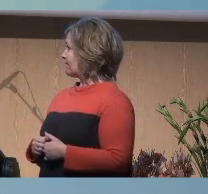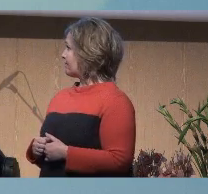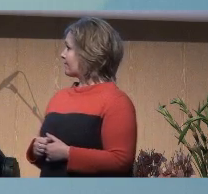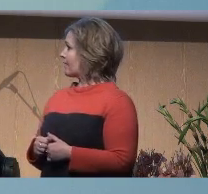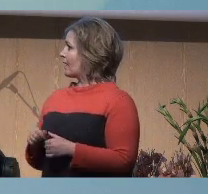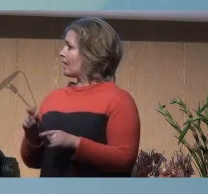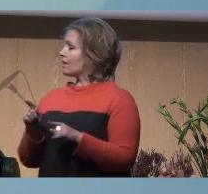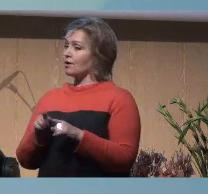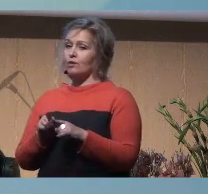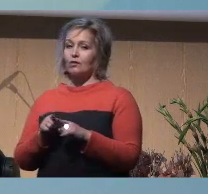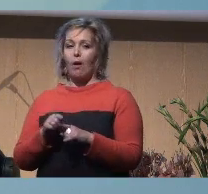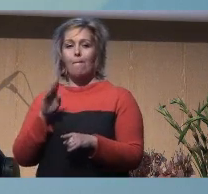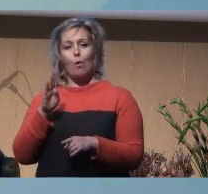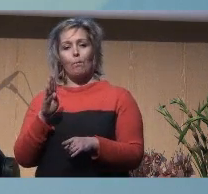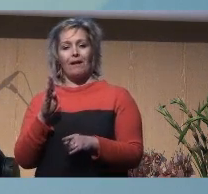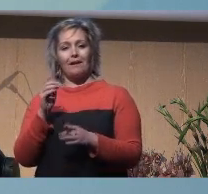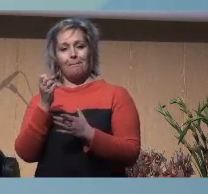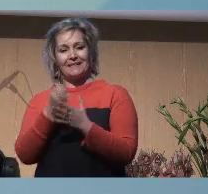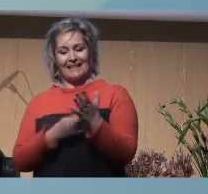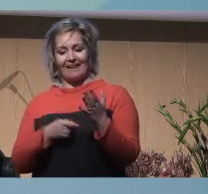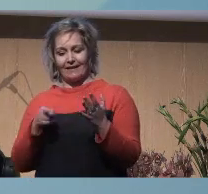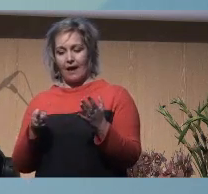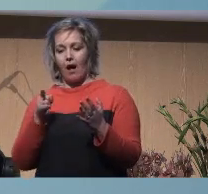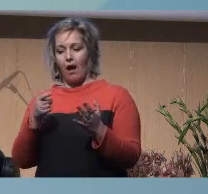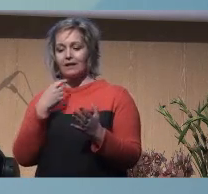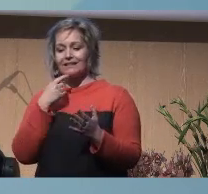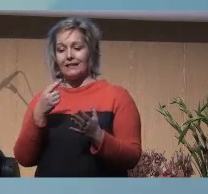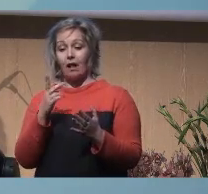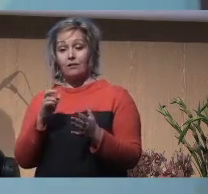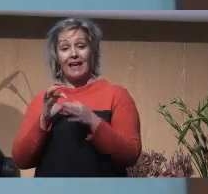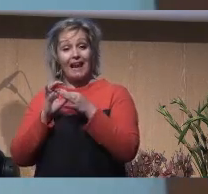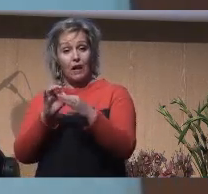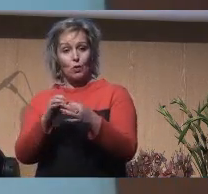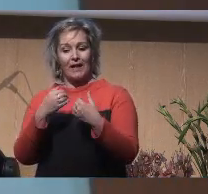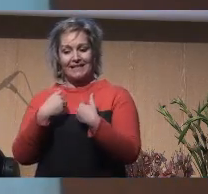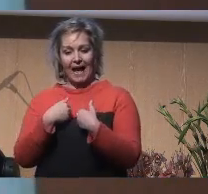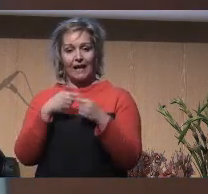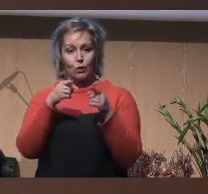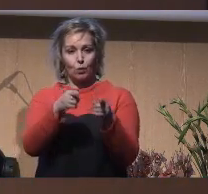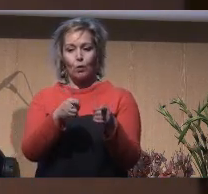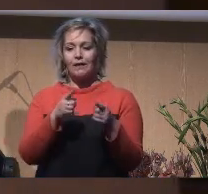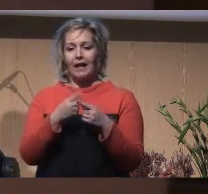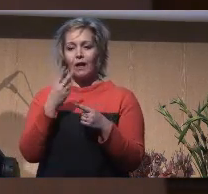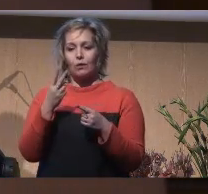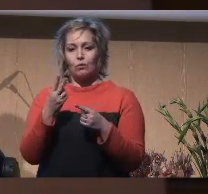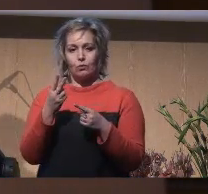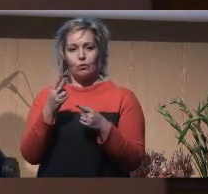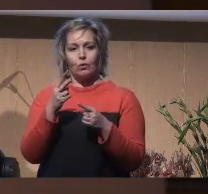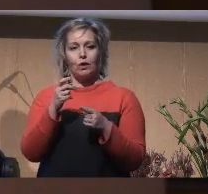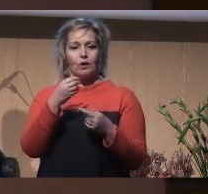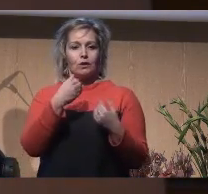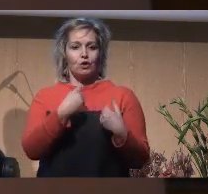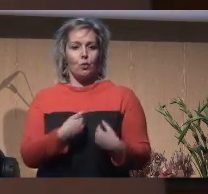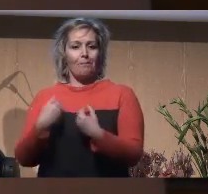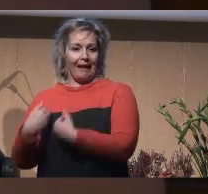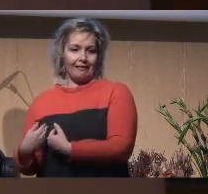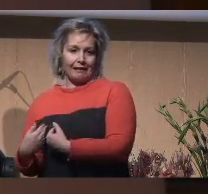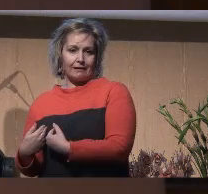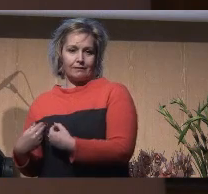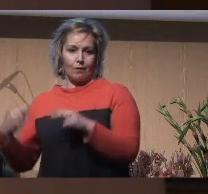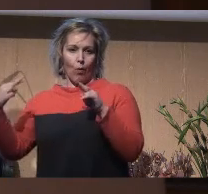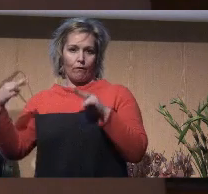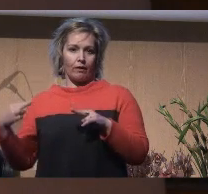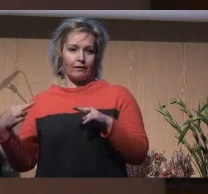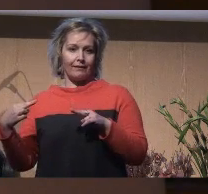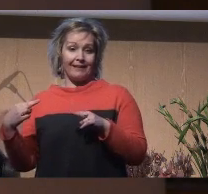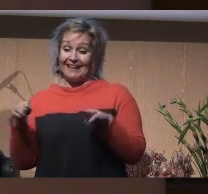Sånn som Buber beskriver dette, så beskriver han at i relasjonen jeg-du, så er det to subjekter overfor hverandre.